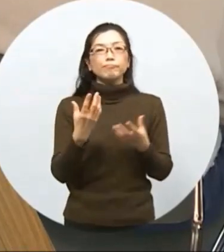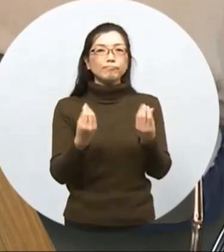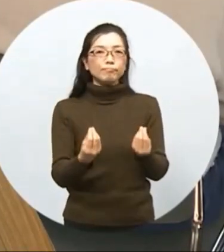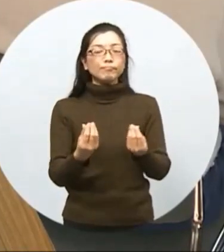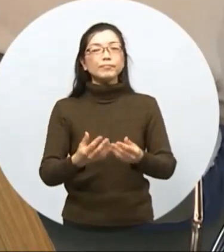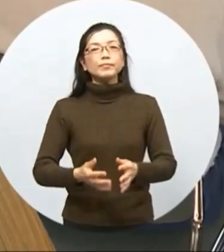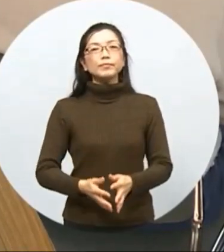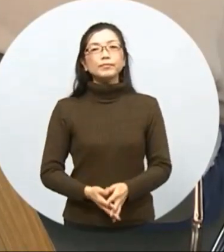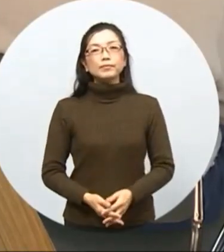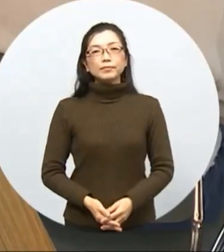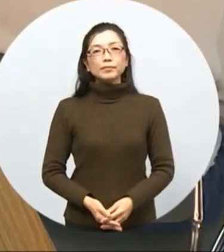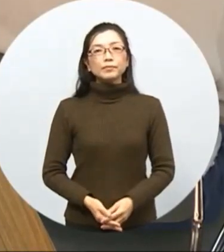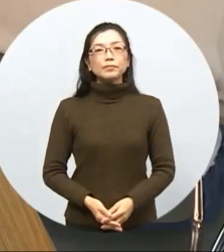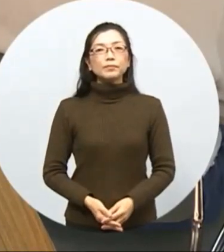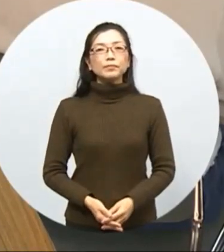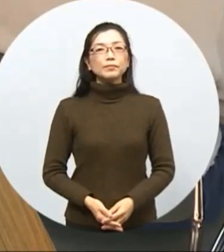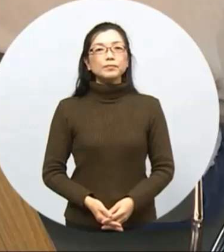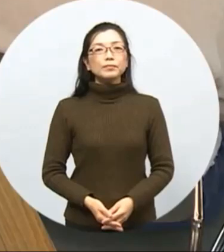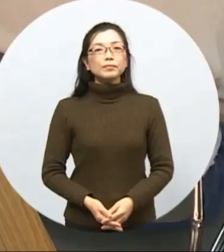ました。